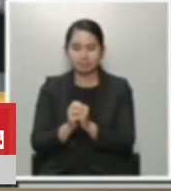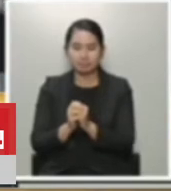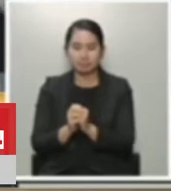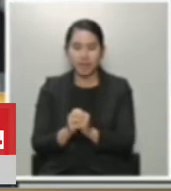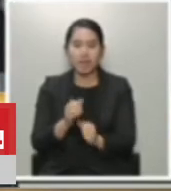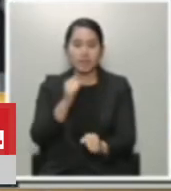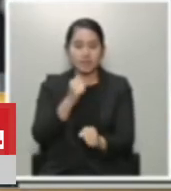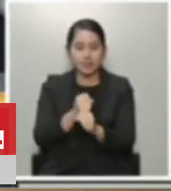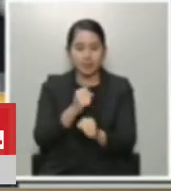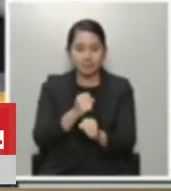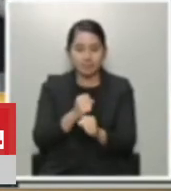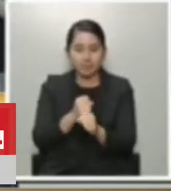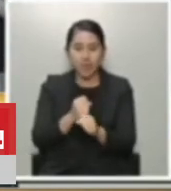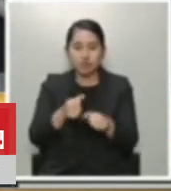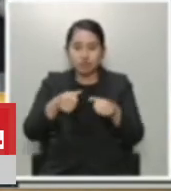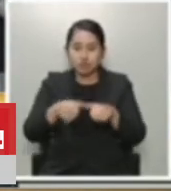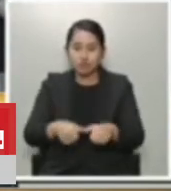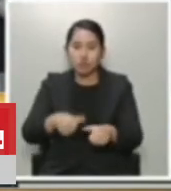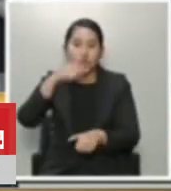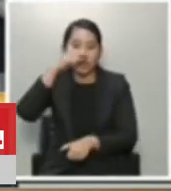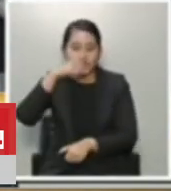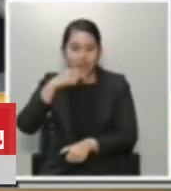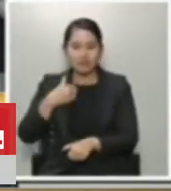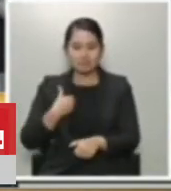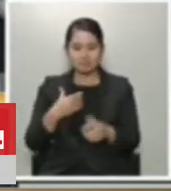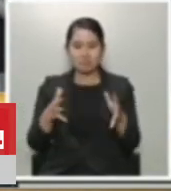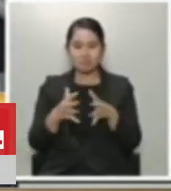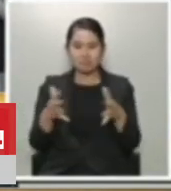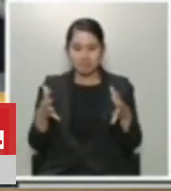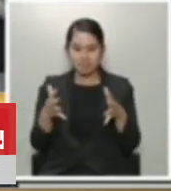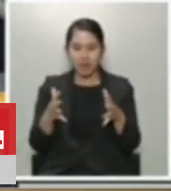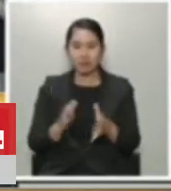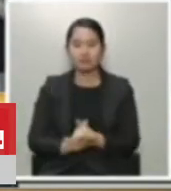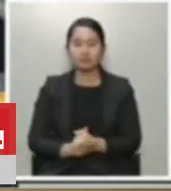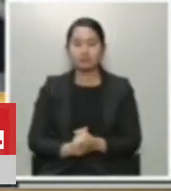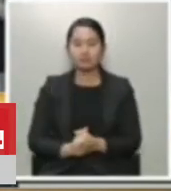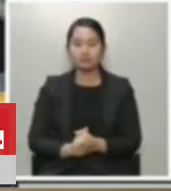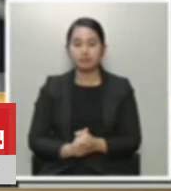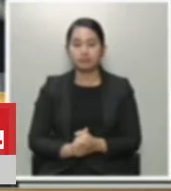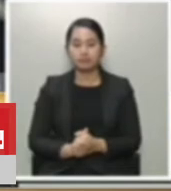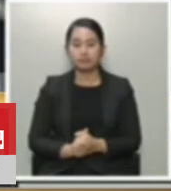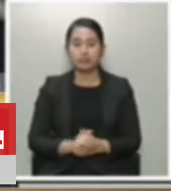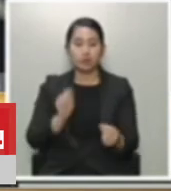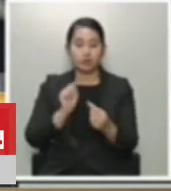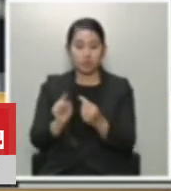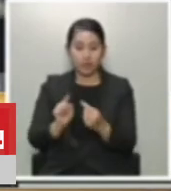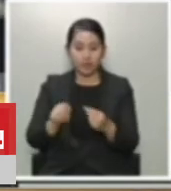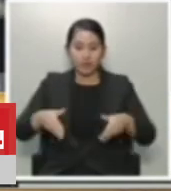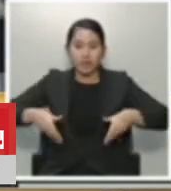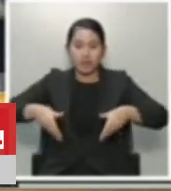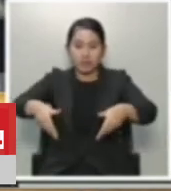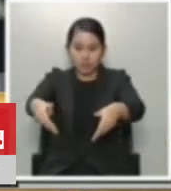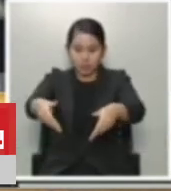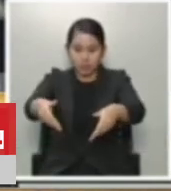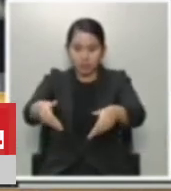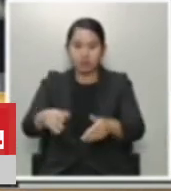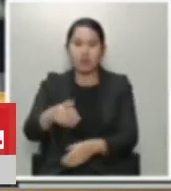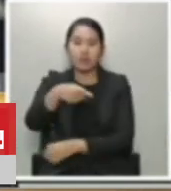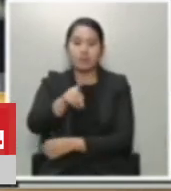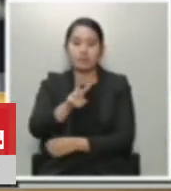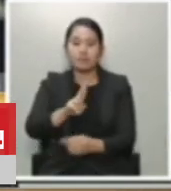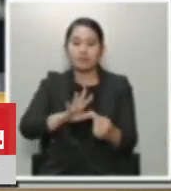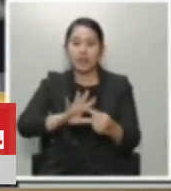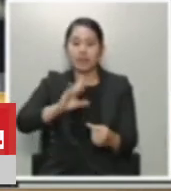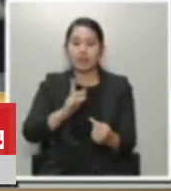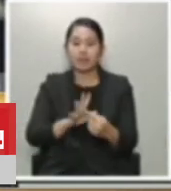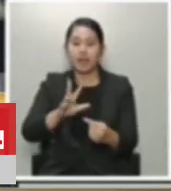ทำมาหากินอยู่ในประเทศไทยค่อนข้างมากนะครับโดยเฉพาะนะครับถนนสายที่เรียกว่าถนนประชาราษฎร์บำเพ็ญ